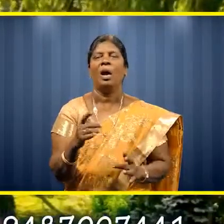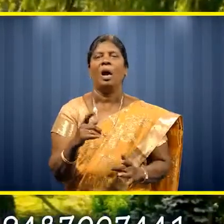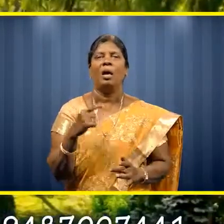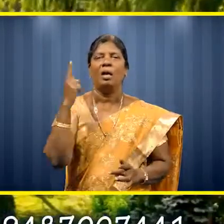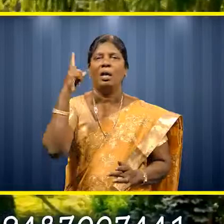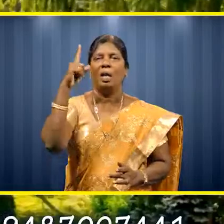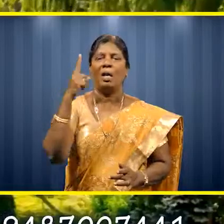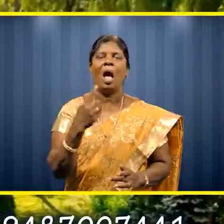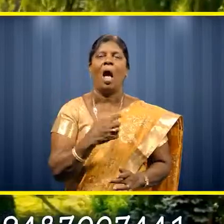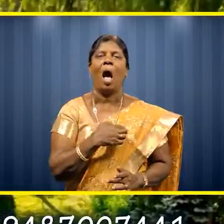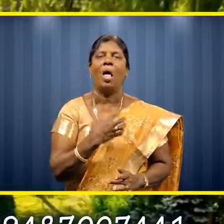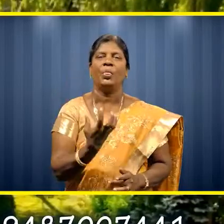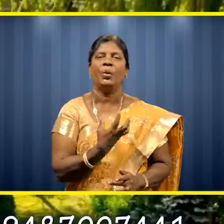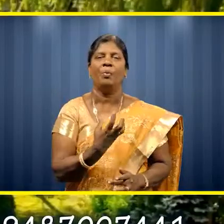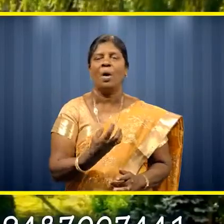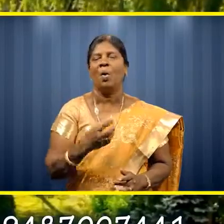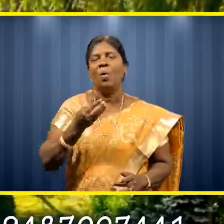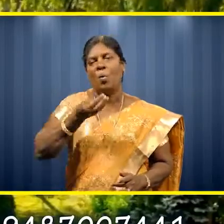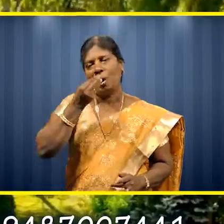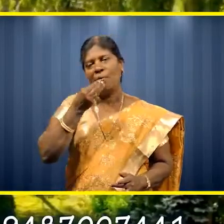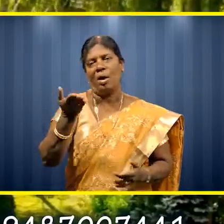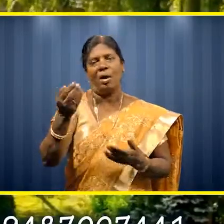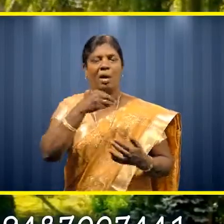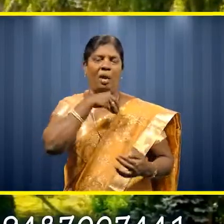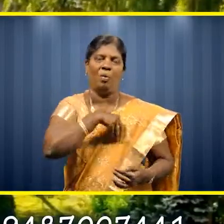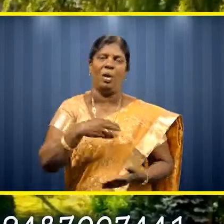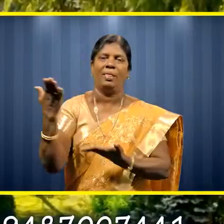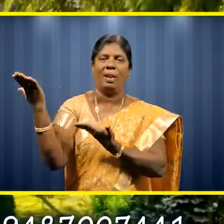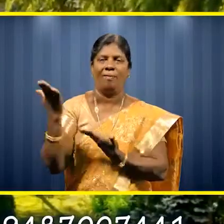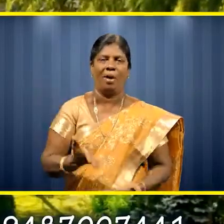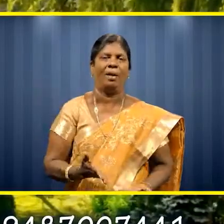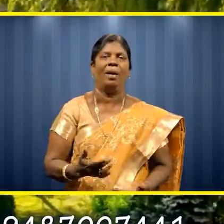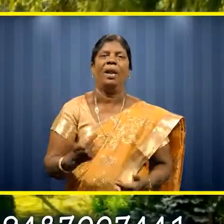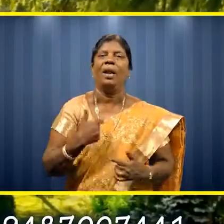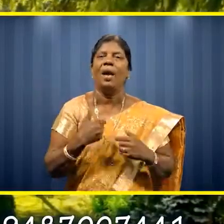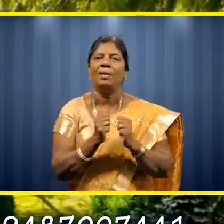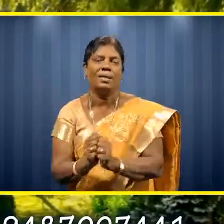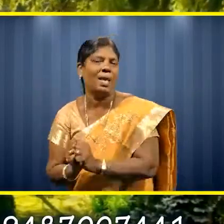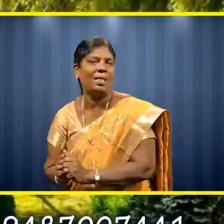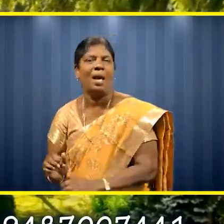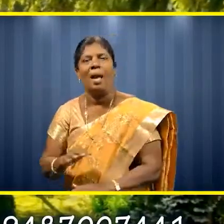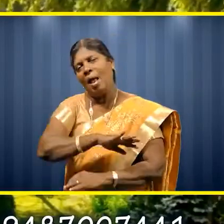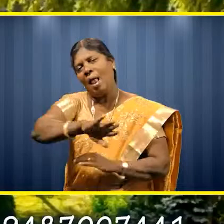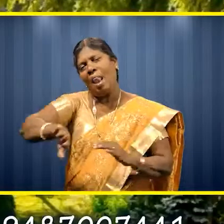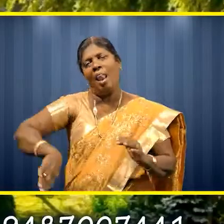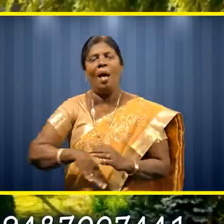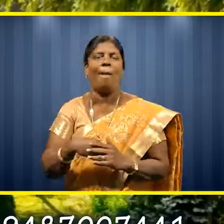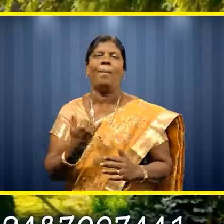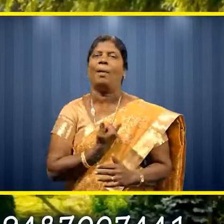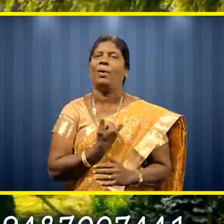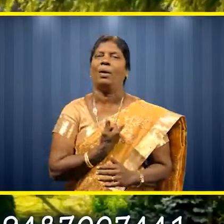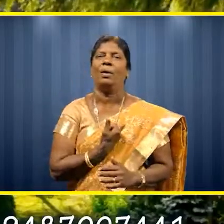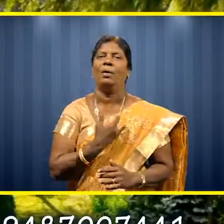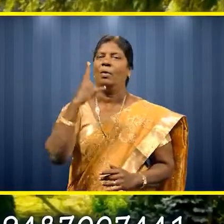இயேசுவே நீர் ஆத்தும உணவாக என்னுடைய உள்ளத்திலே வாரும், நான் செய்த